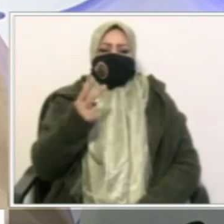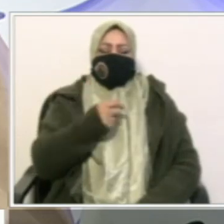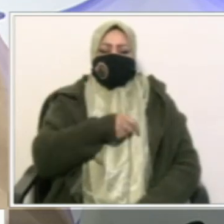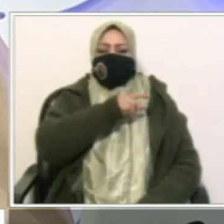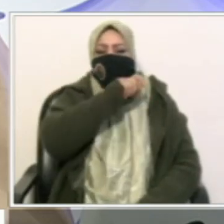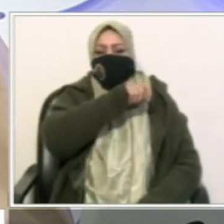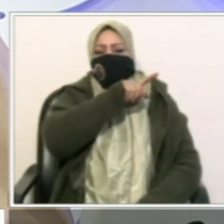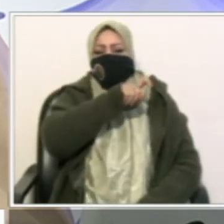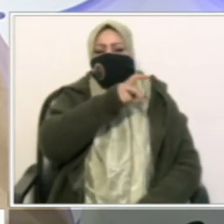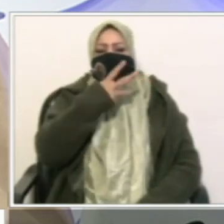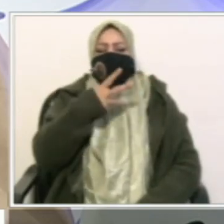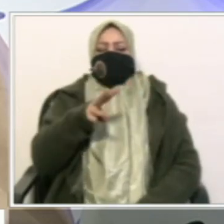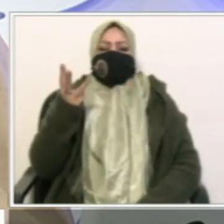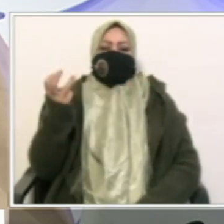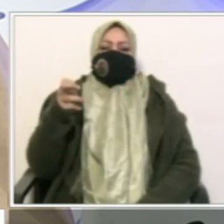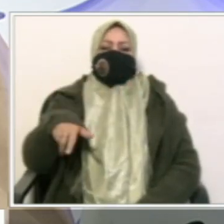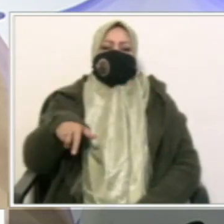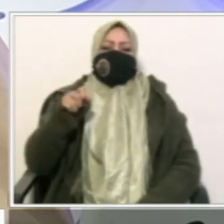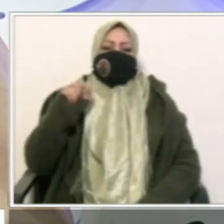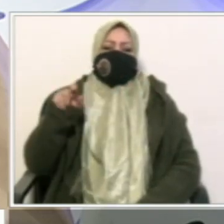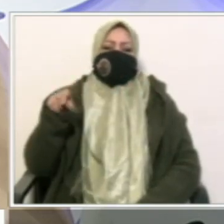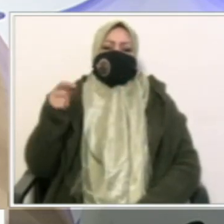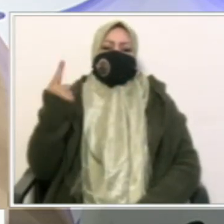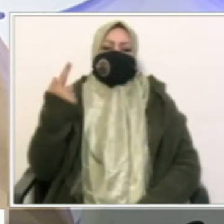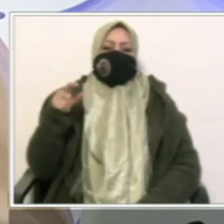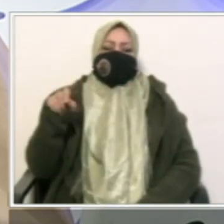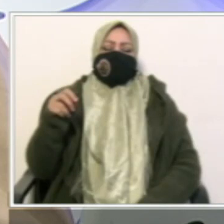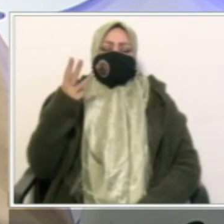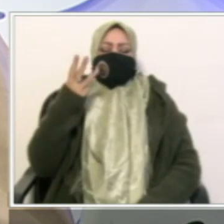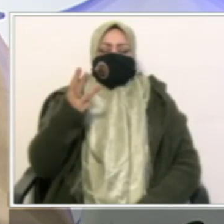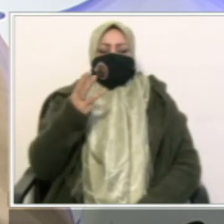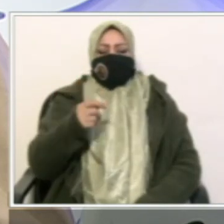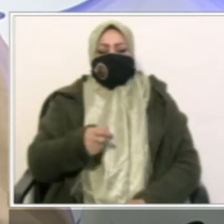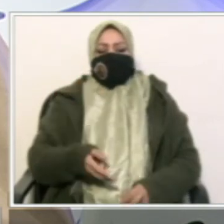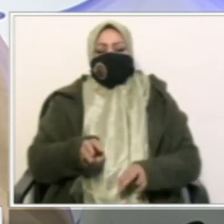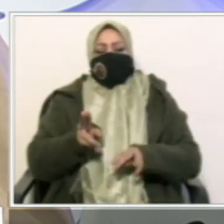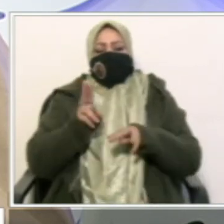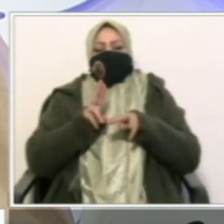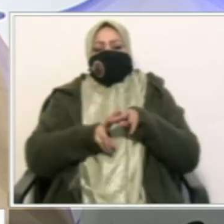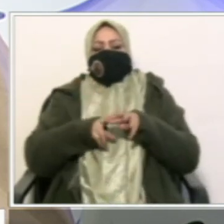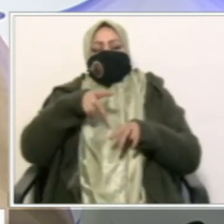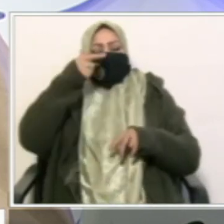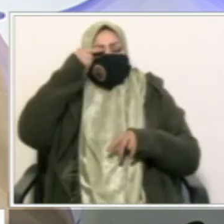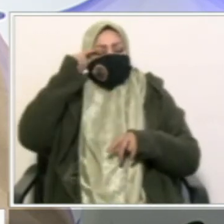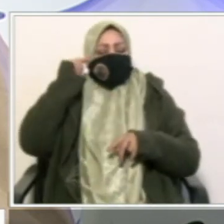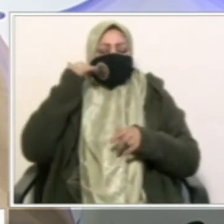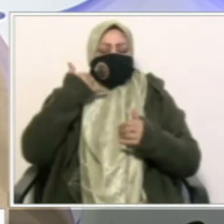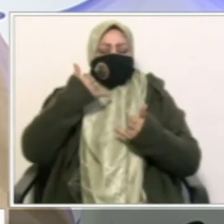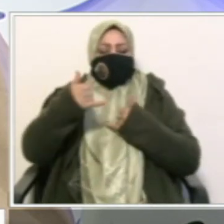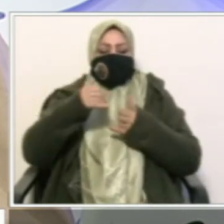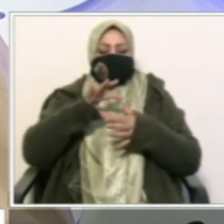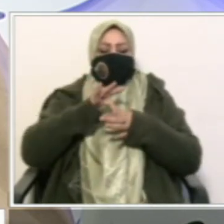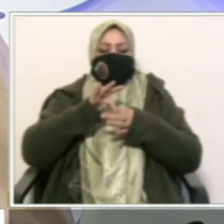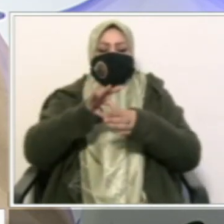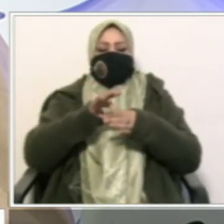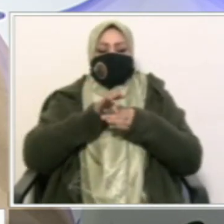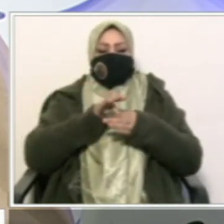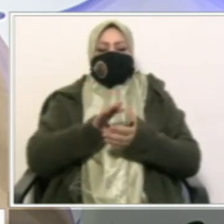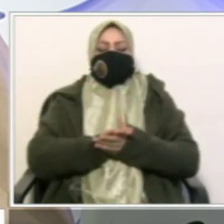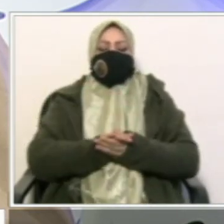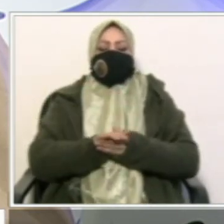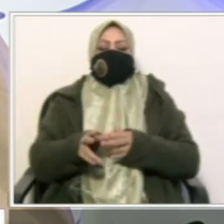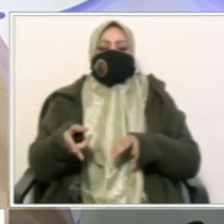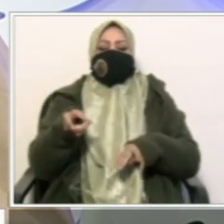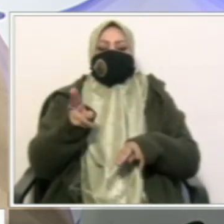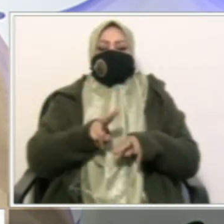021-360-0103 كذلك رقم الفايبر للمشاركات الدولية ويمكنكم المتابعة على